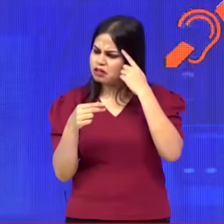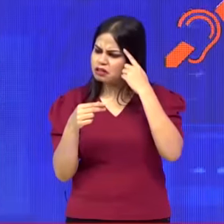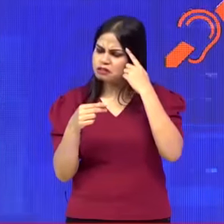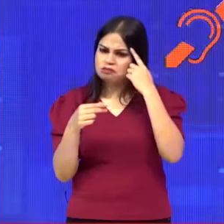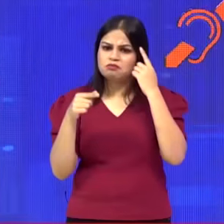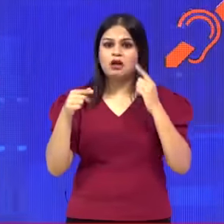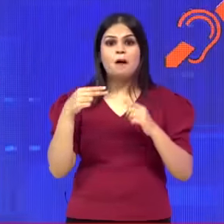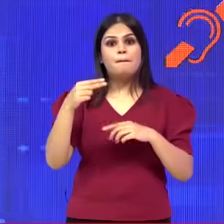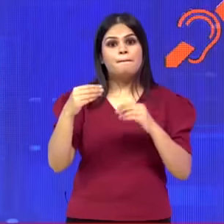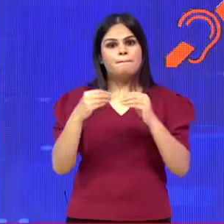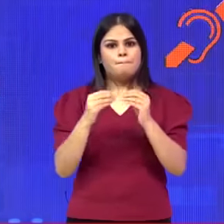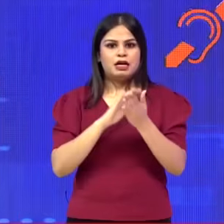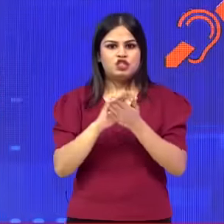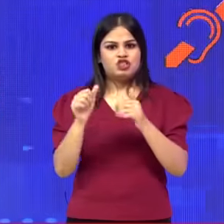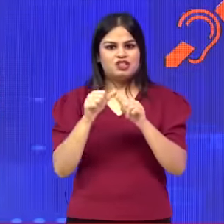बजरंगी पाजी,